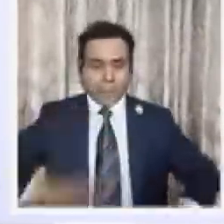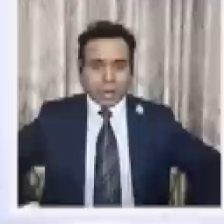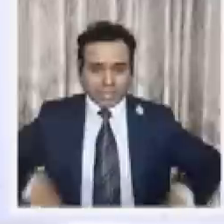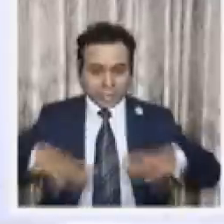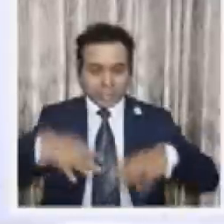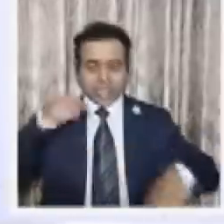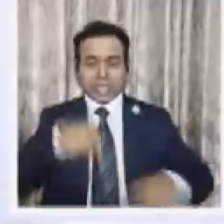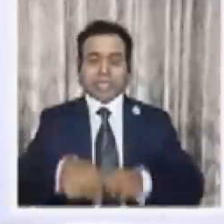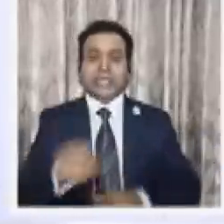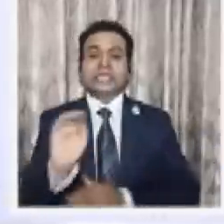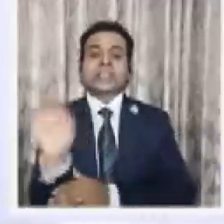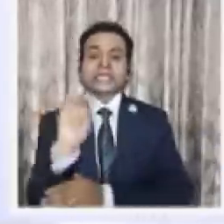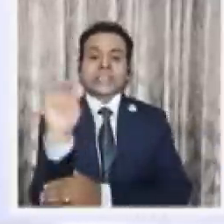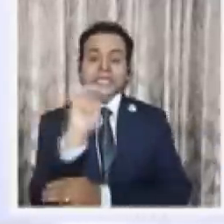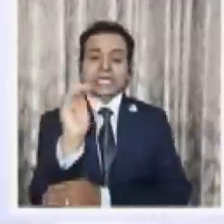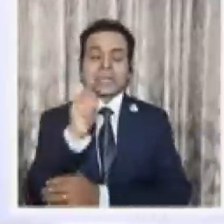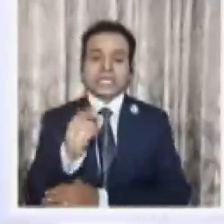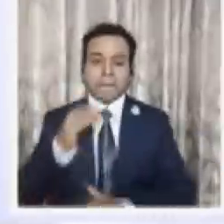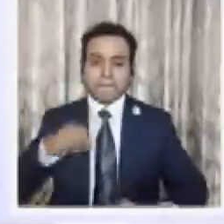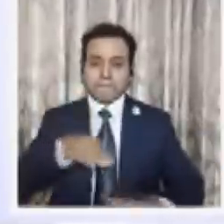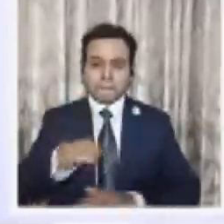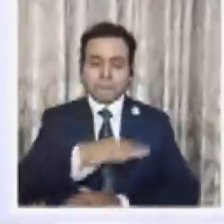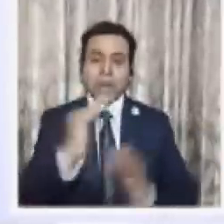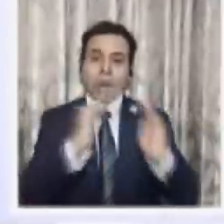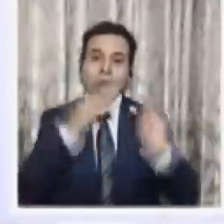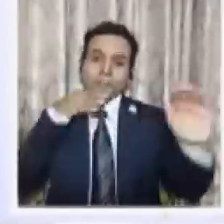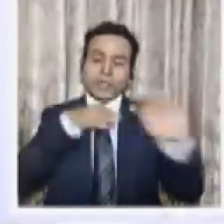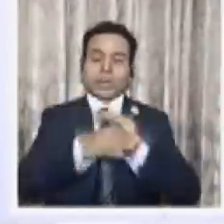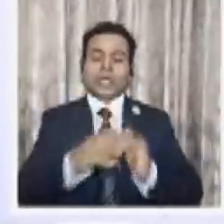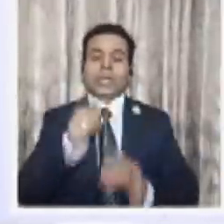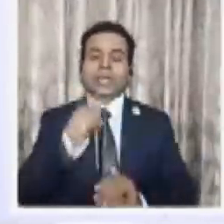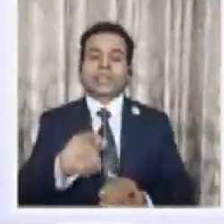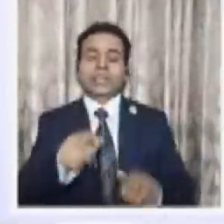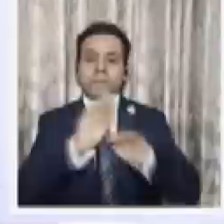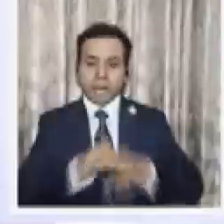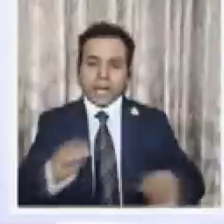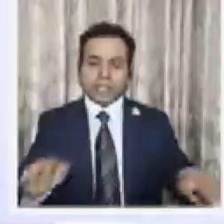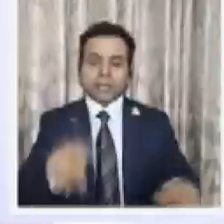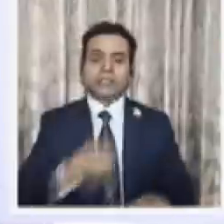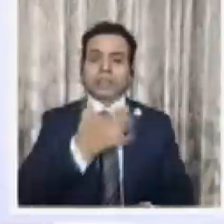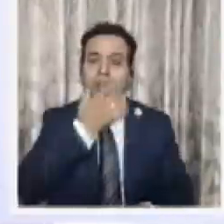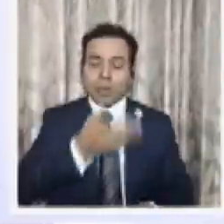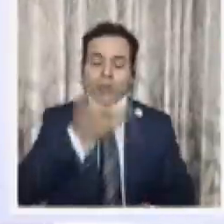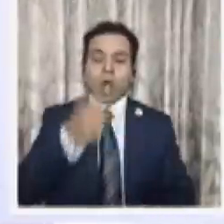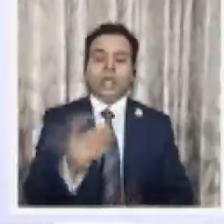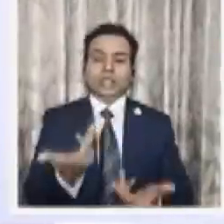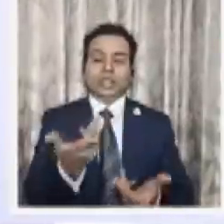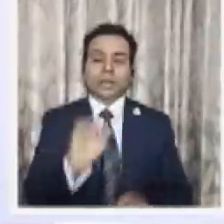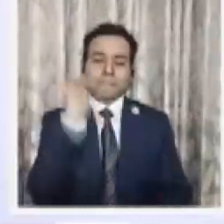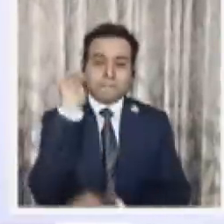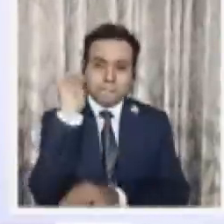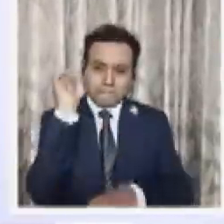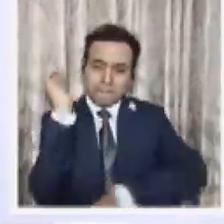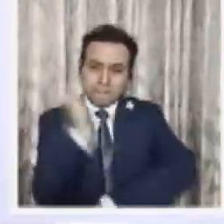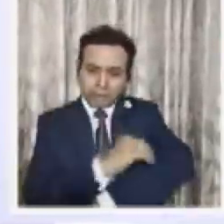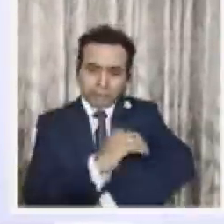জেলায় এখন বন্যা চলছে এবং বন্যায় সাপের কামড়ে মৃত্যু একটি খুব সাধারণ